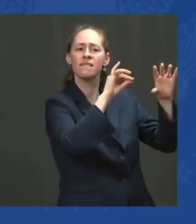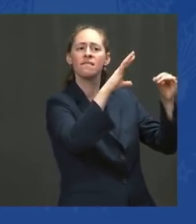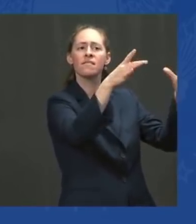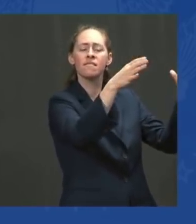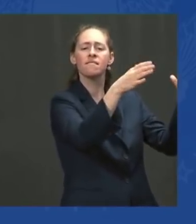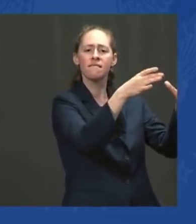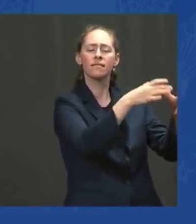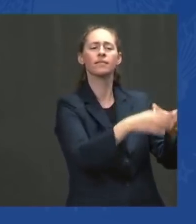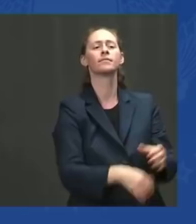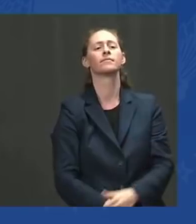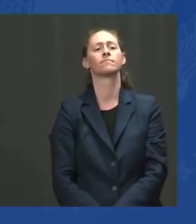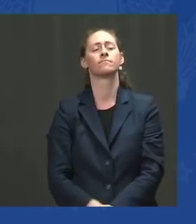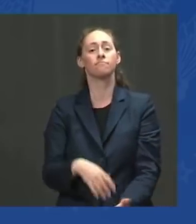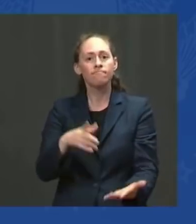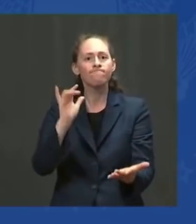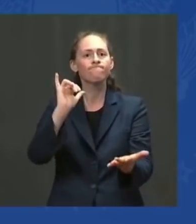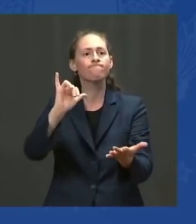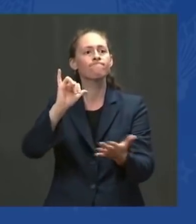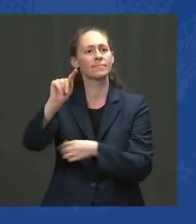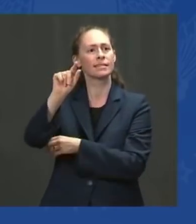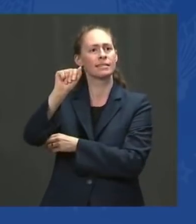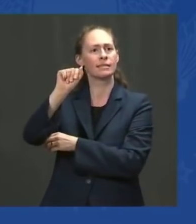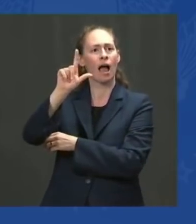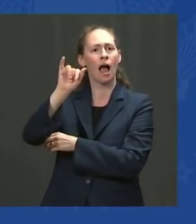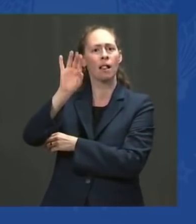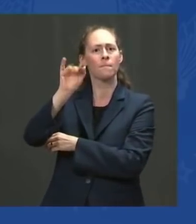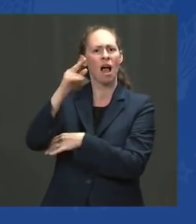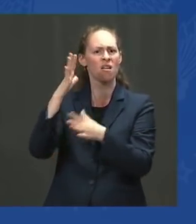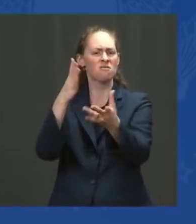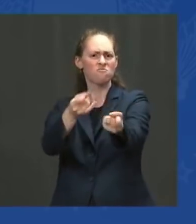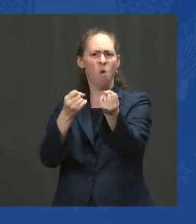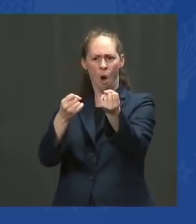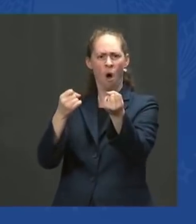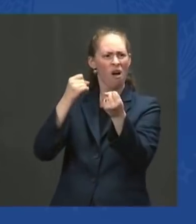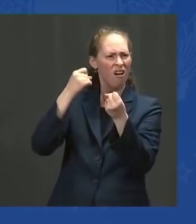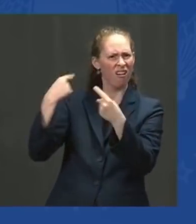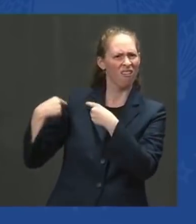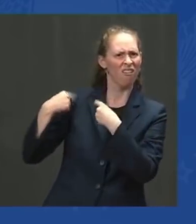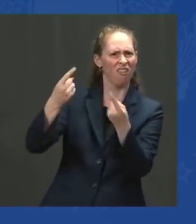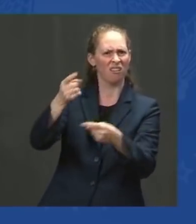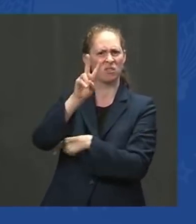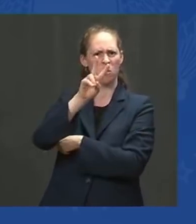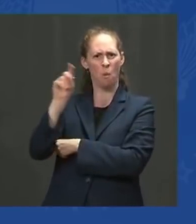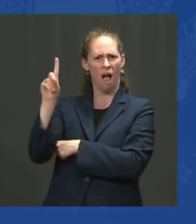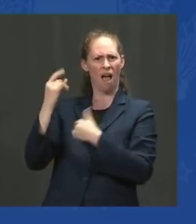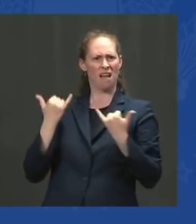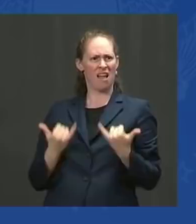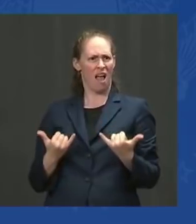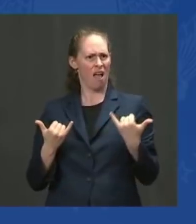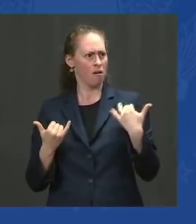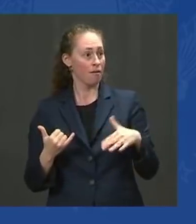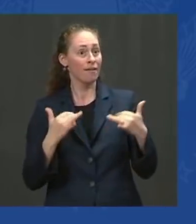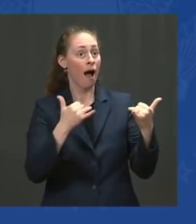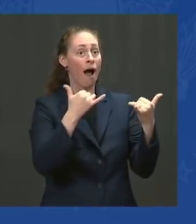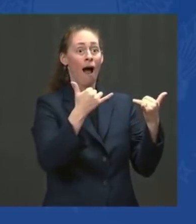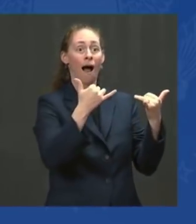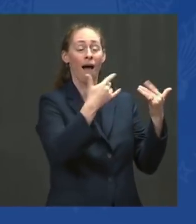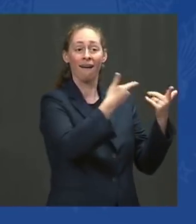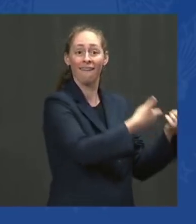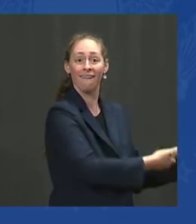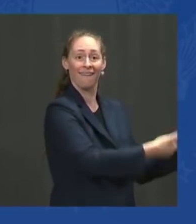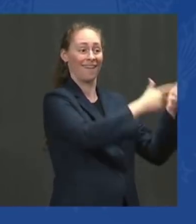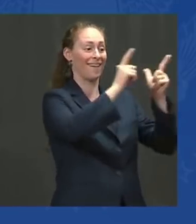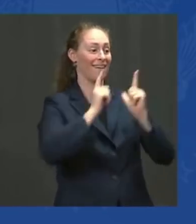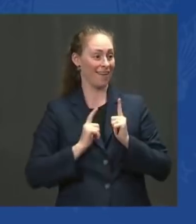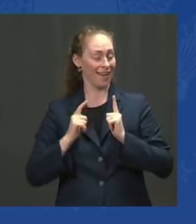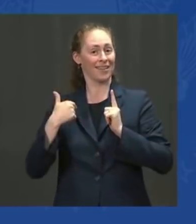给了阿富汗政府军各种各样他需要的装备， 也给了阿富汗政府军多年